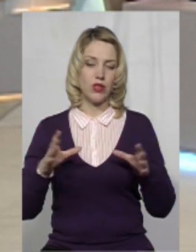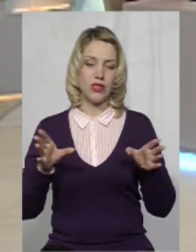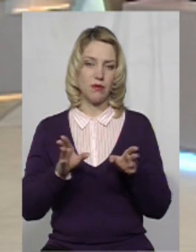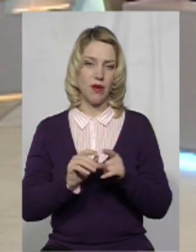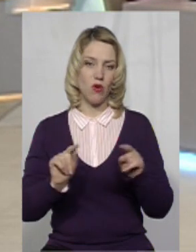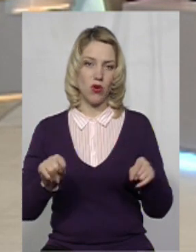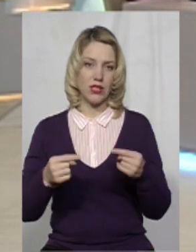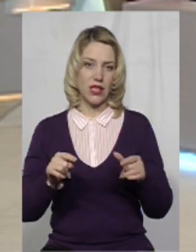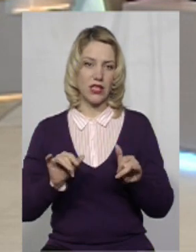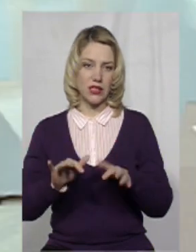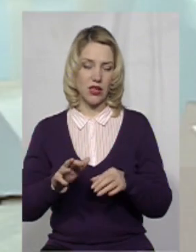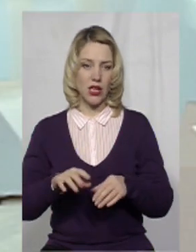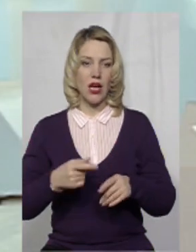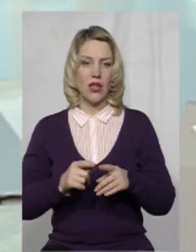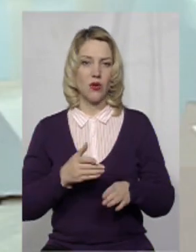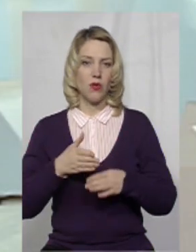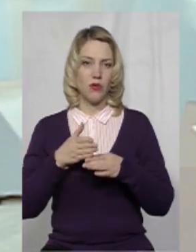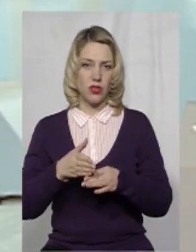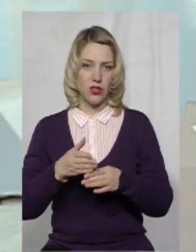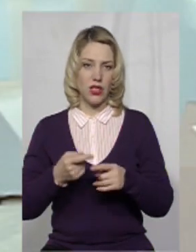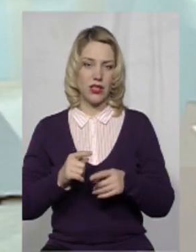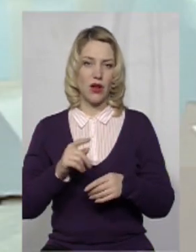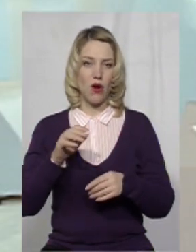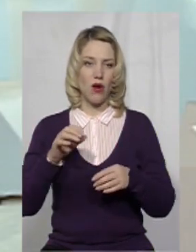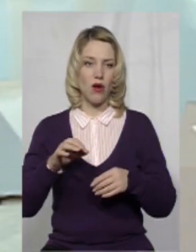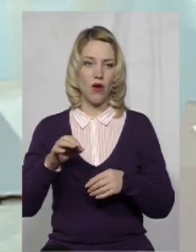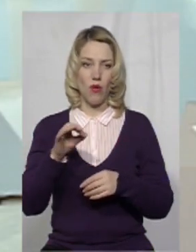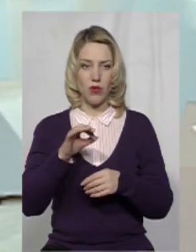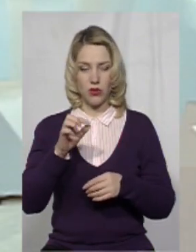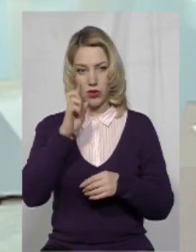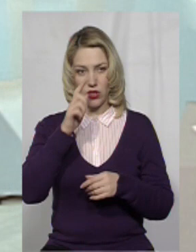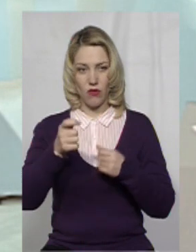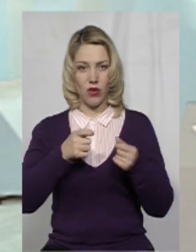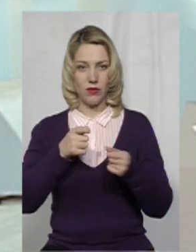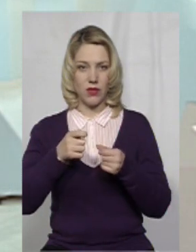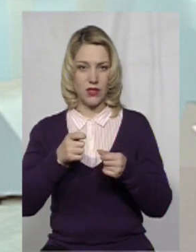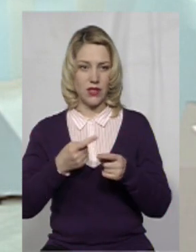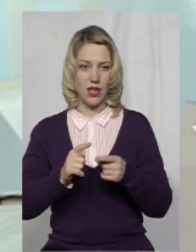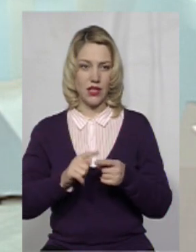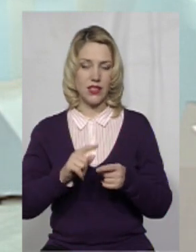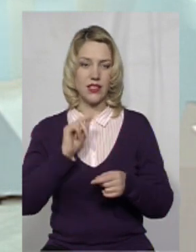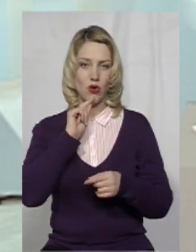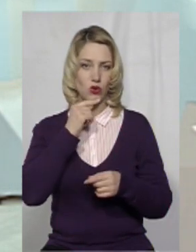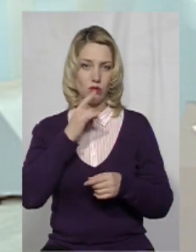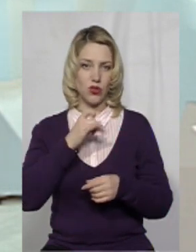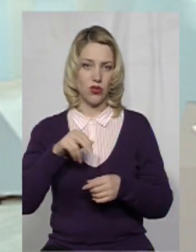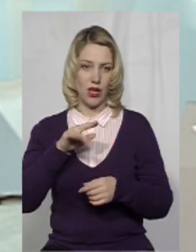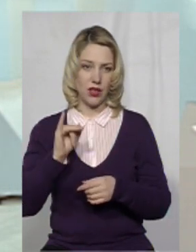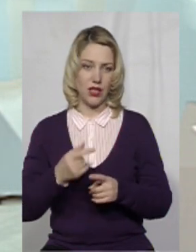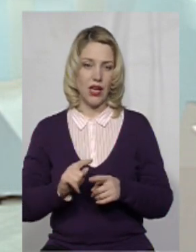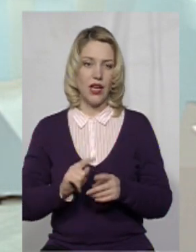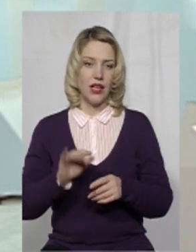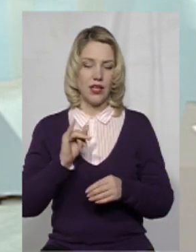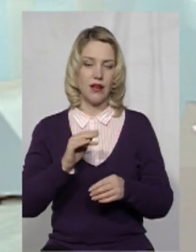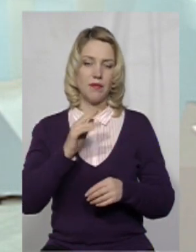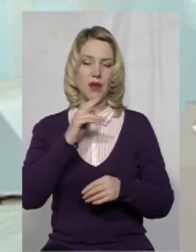голови Хмельницької обласної державної адміністрації з економічних питань Василь Міракін і президент Хмельницької торгово-промислової палати